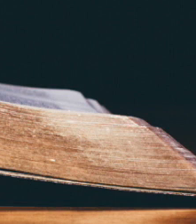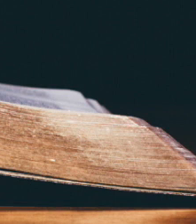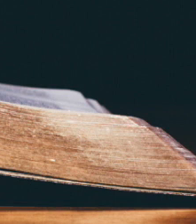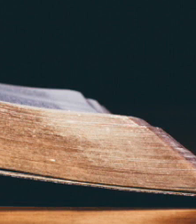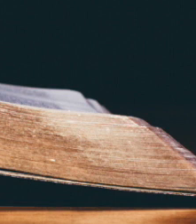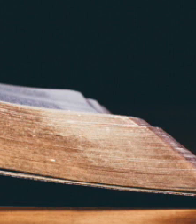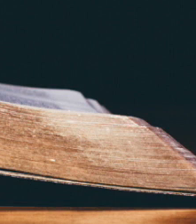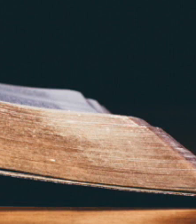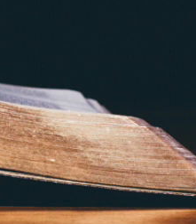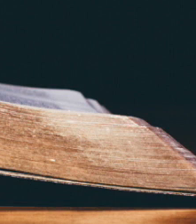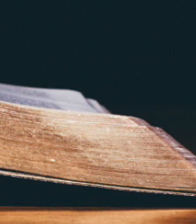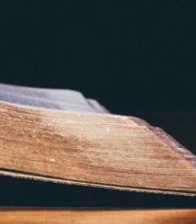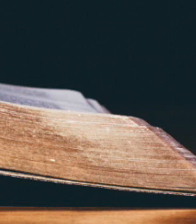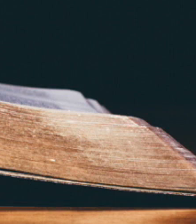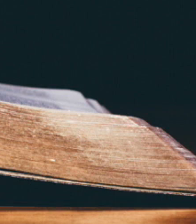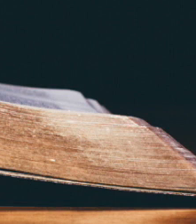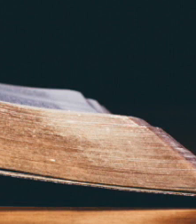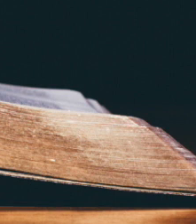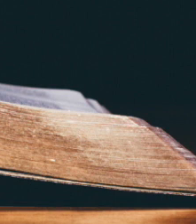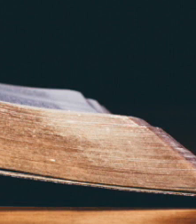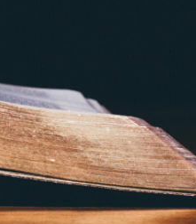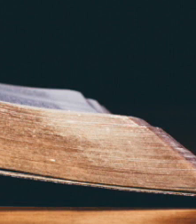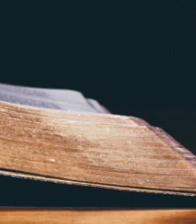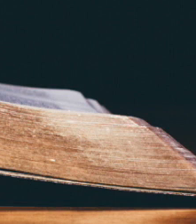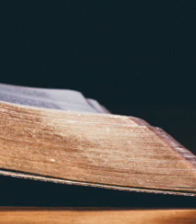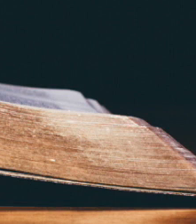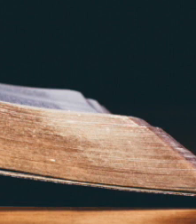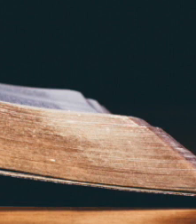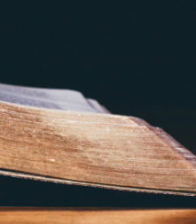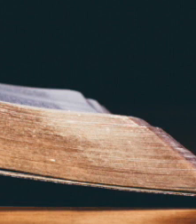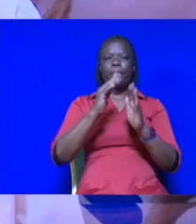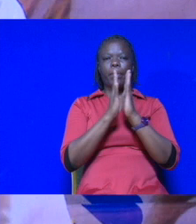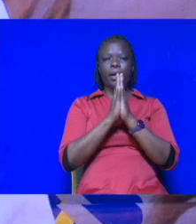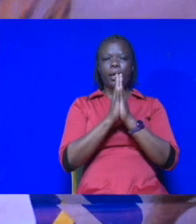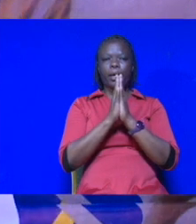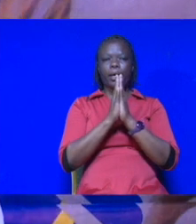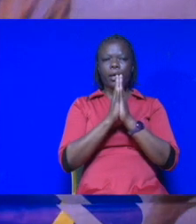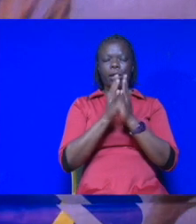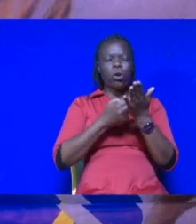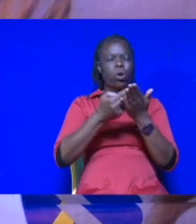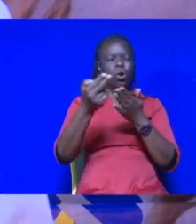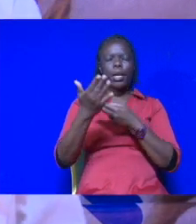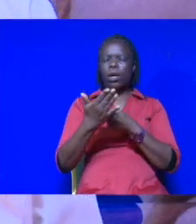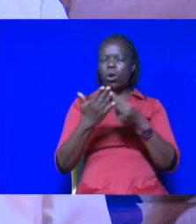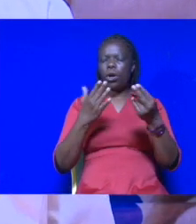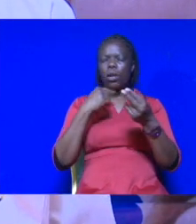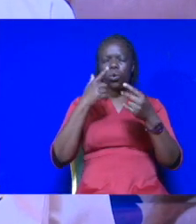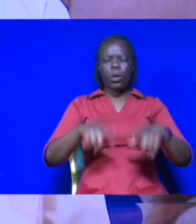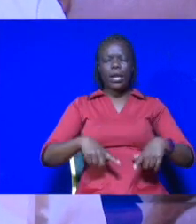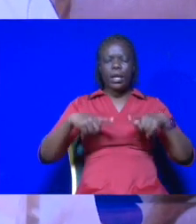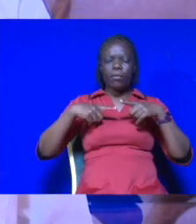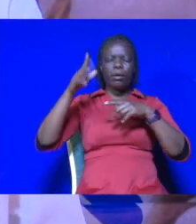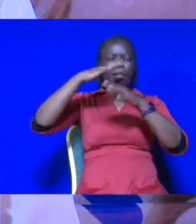Hata atakapopata mvua ya kwanza na ya mwisho. Na tuombe. Mtakatifu, mtakatifu ushie mahali pa